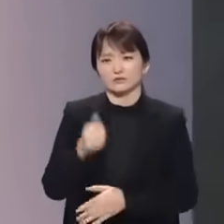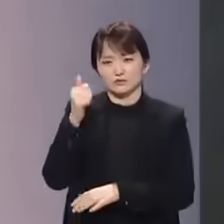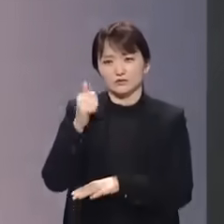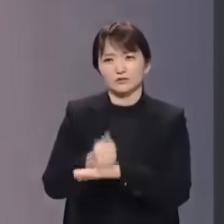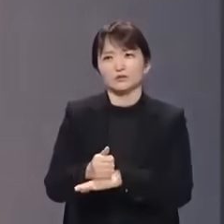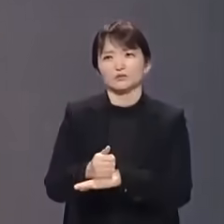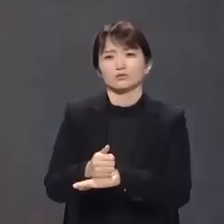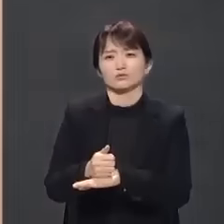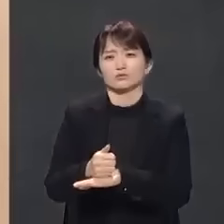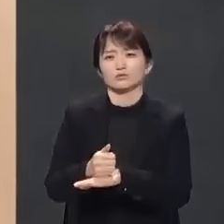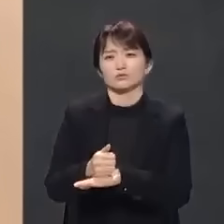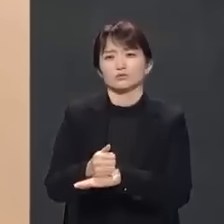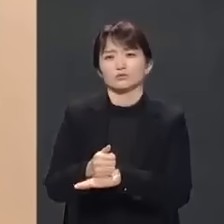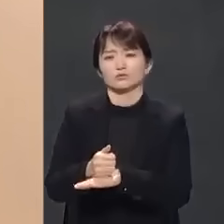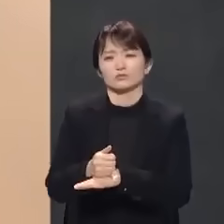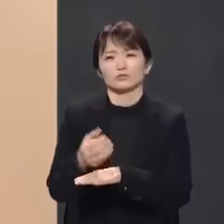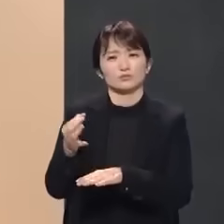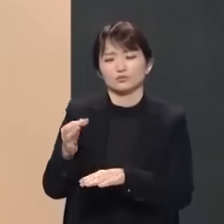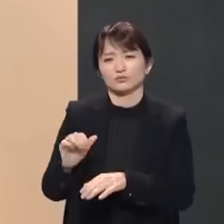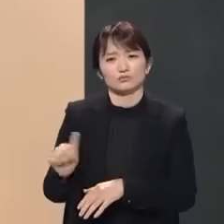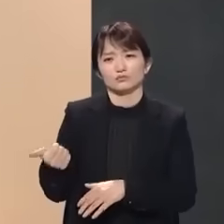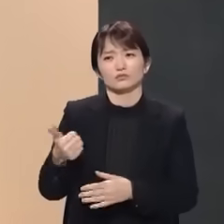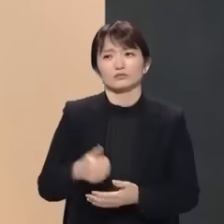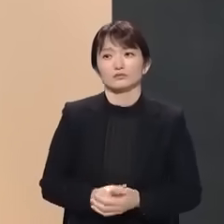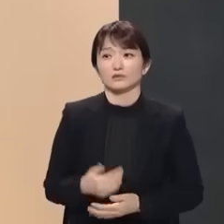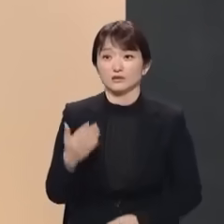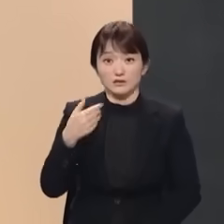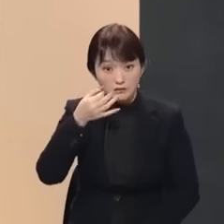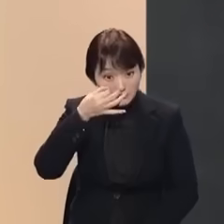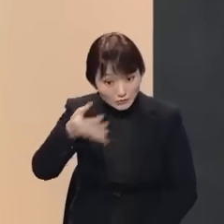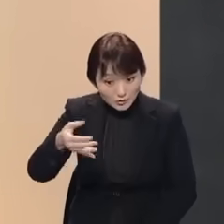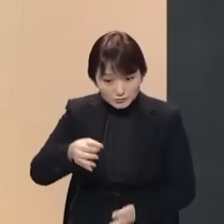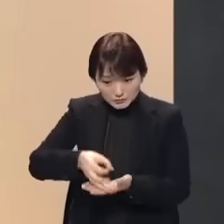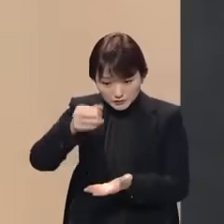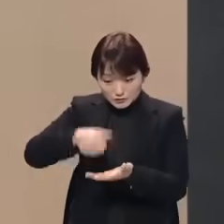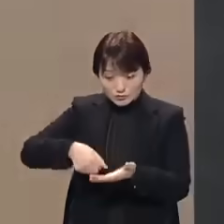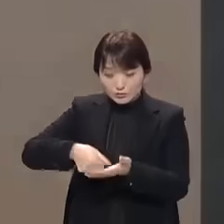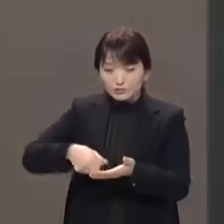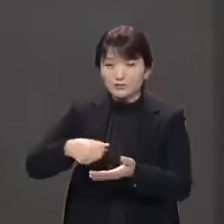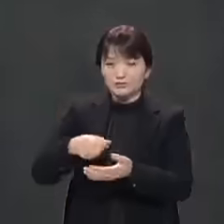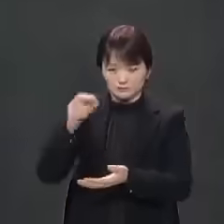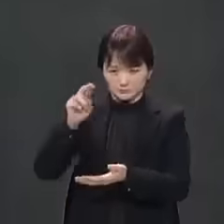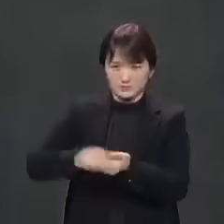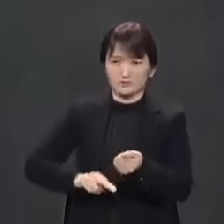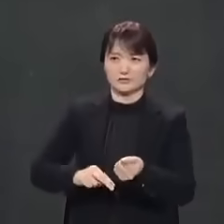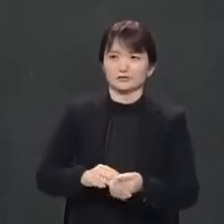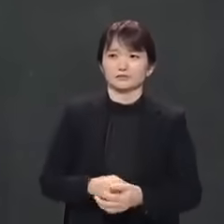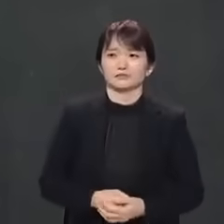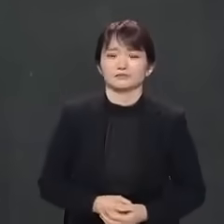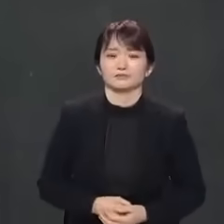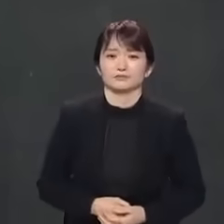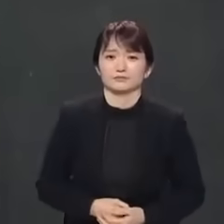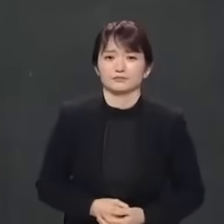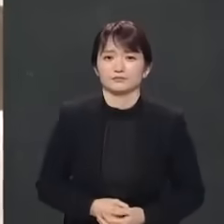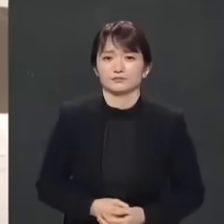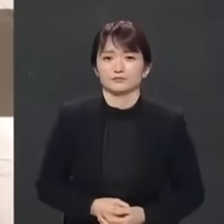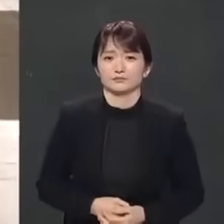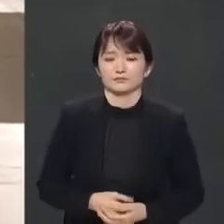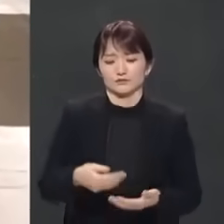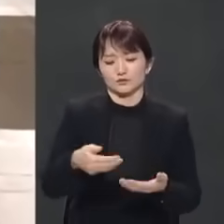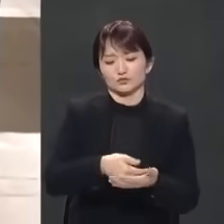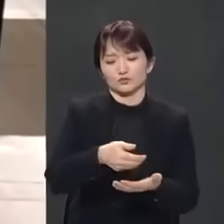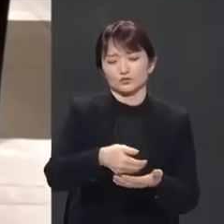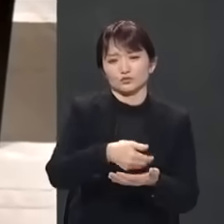다다랐는데 어떡하겠습니까? 아까 지금까지 보여드린 저 명품 다 팔아야죠. 네, 맞습니다. 그래서 결국 그 중고거래